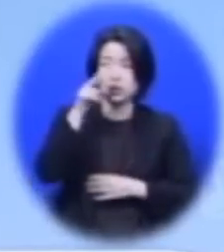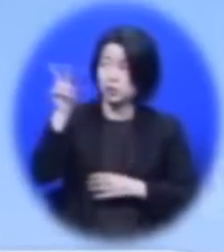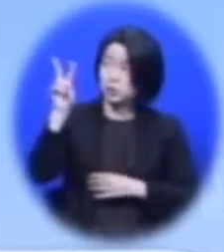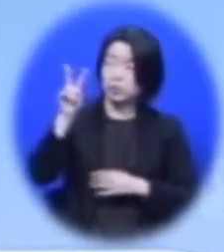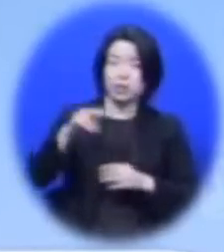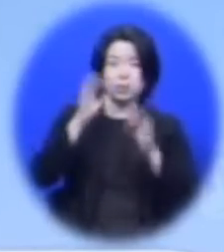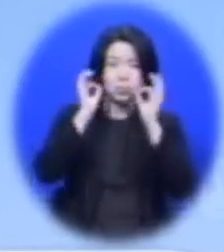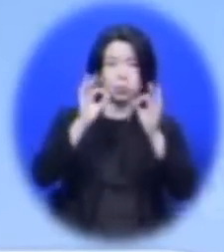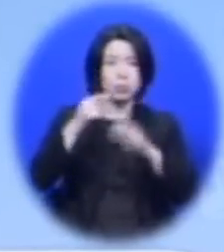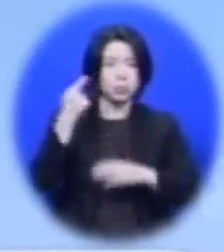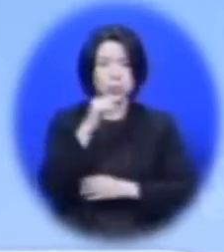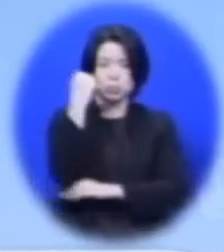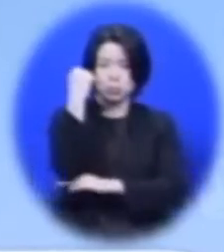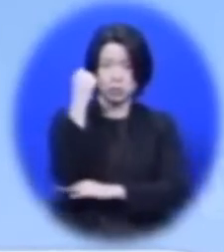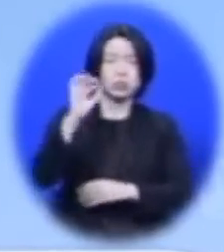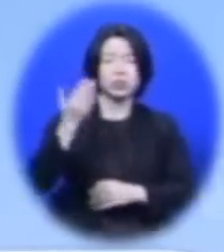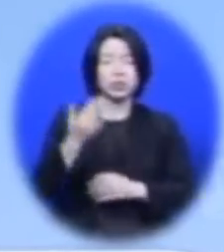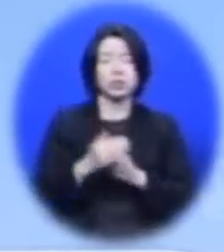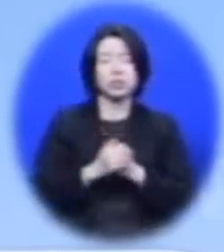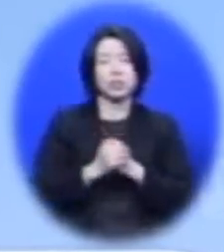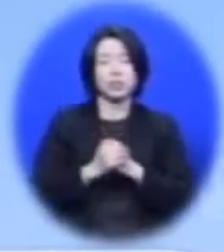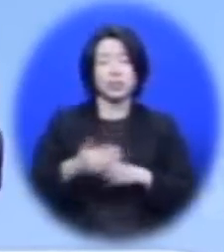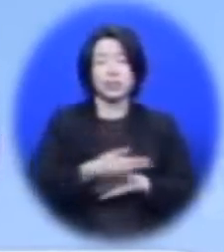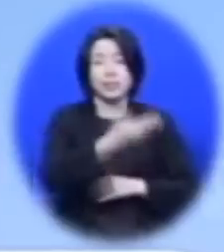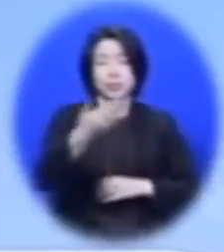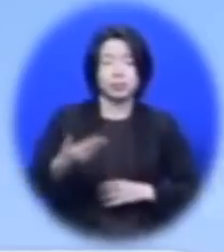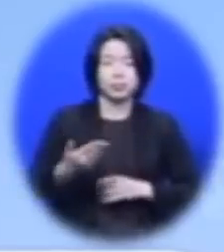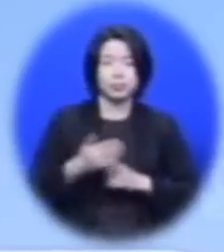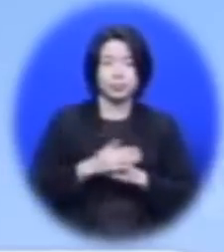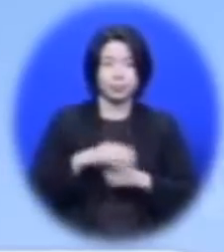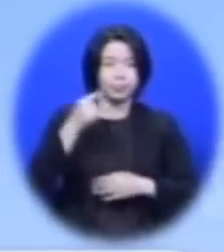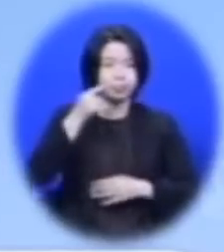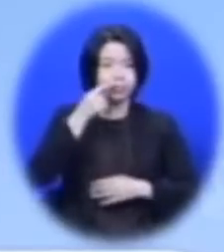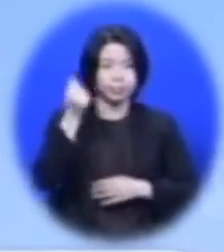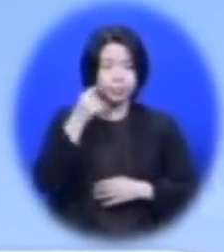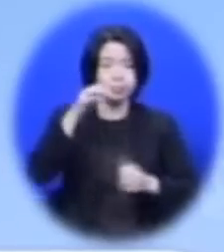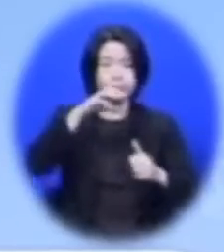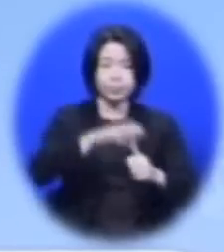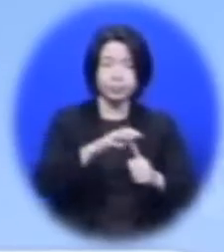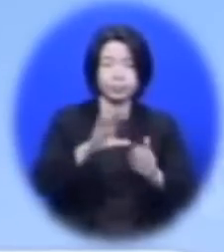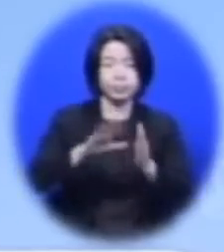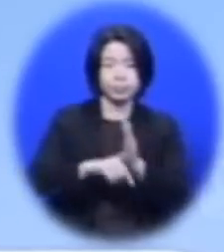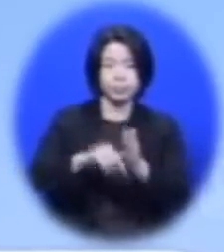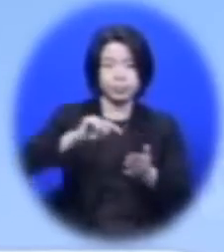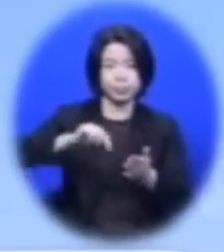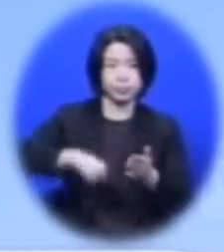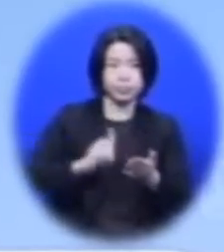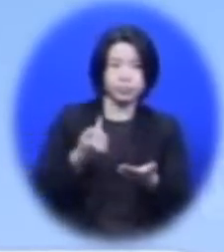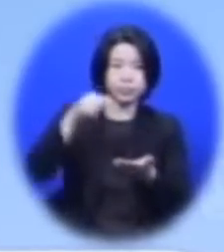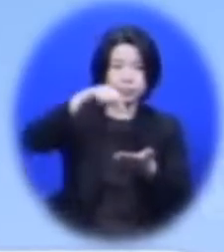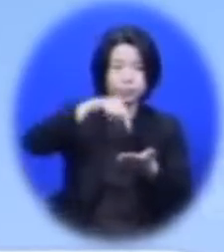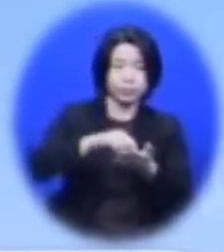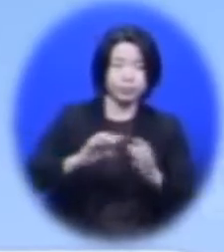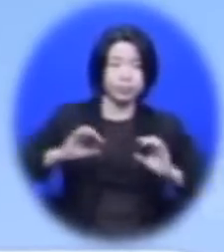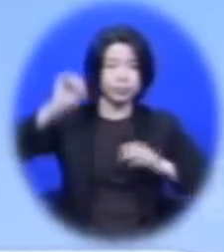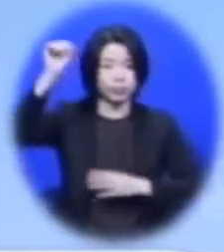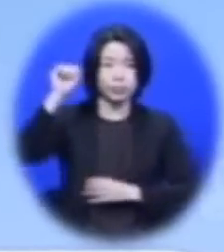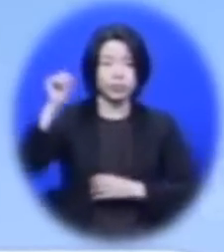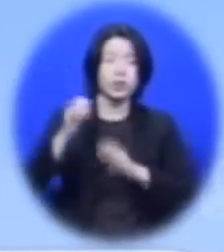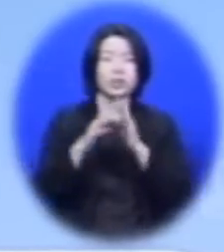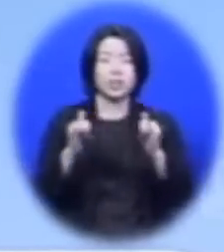소금기둥이 됐지 않습니까? 여러분, 일제강점기 때 독립운동을 하는 분이